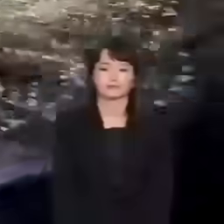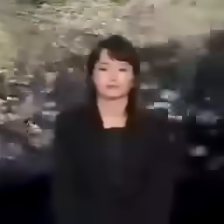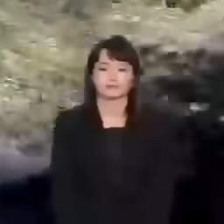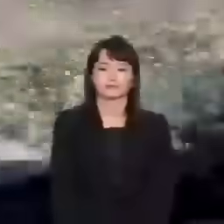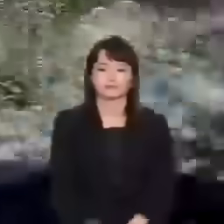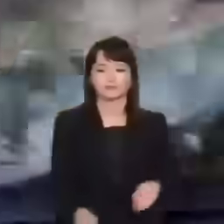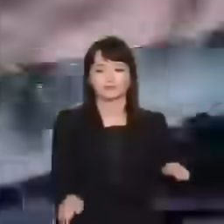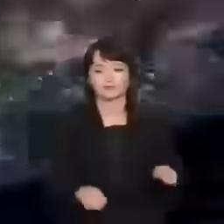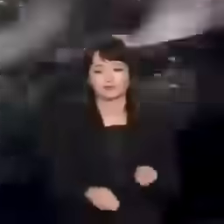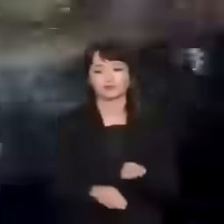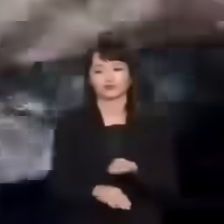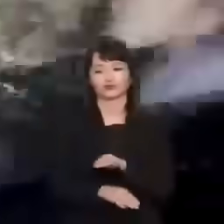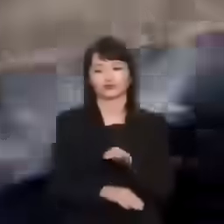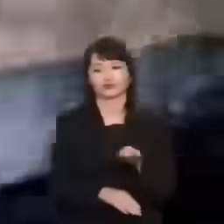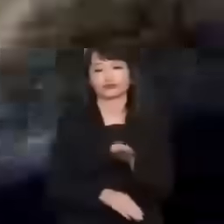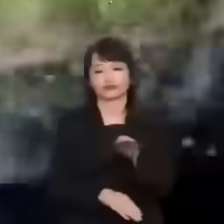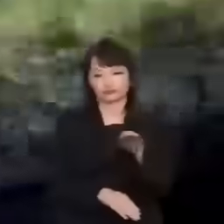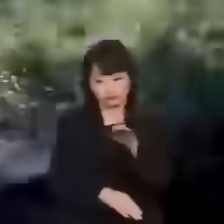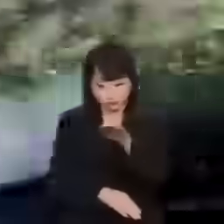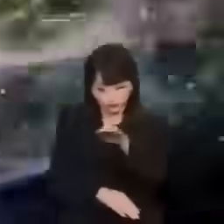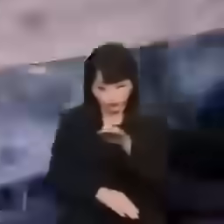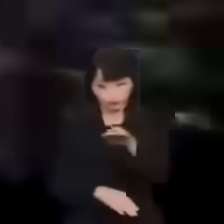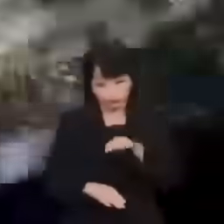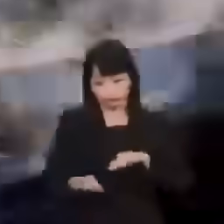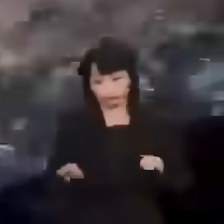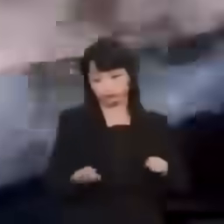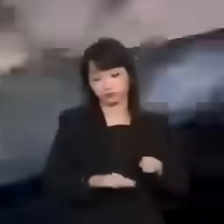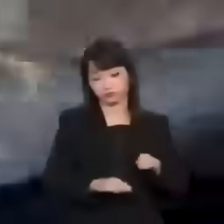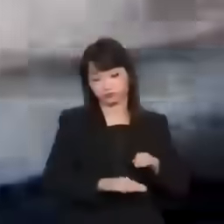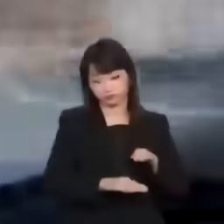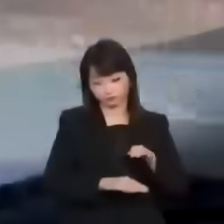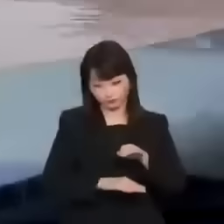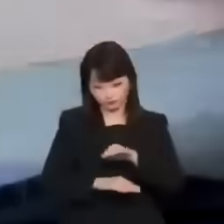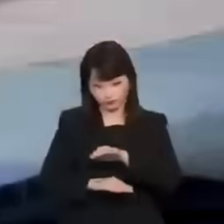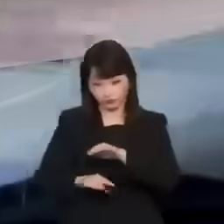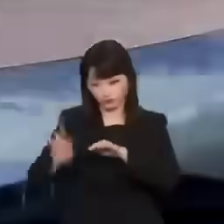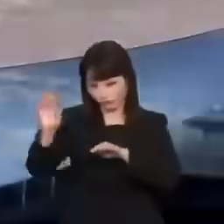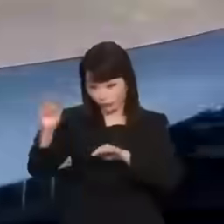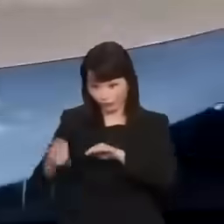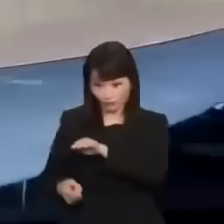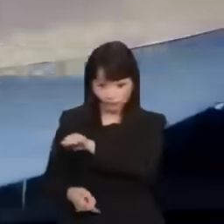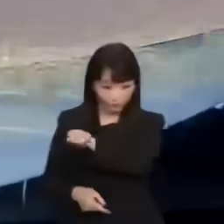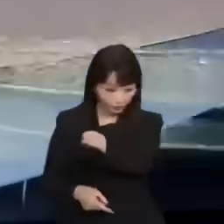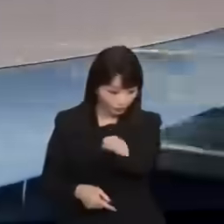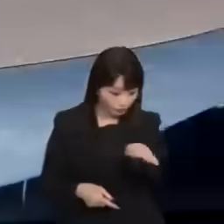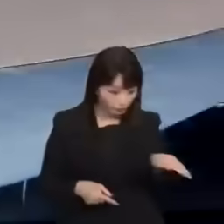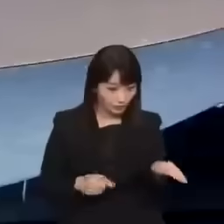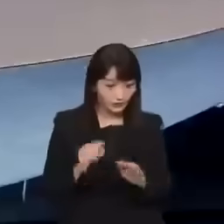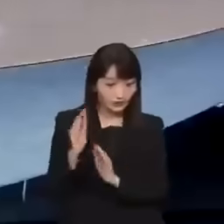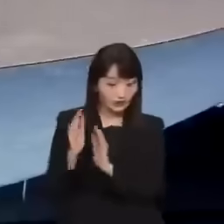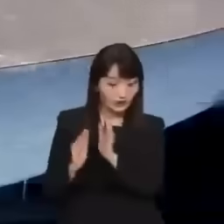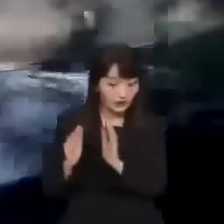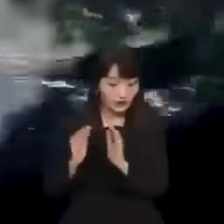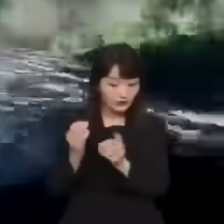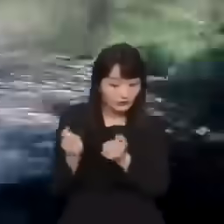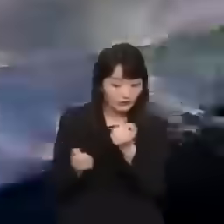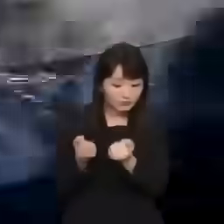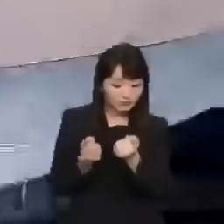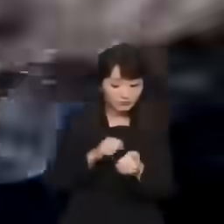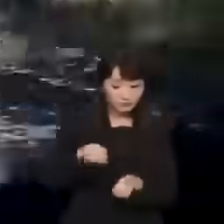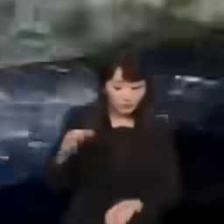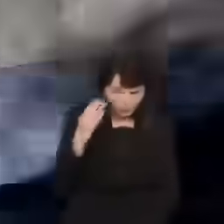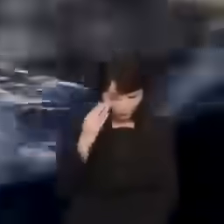자동차 한 대가 고개를 오릅니다. 한참을 가던 자동차가 다시 돌아옵니다. 수풀에 버려진 자전거를 발견한